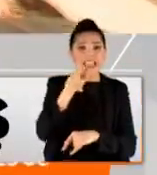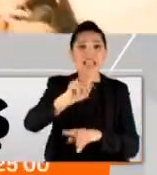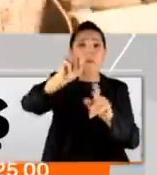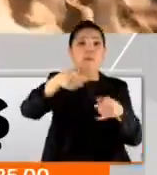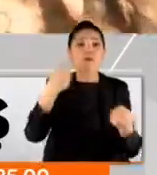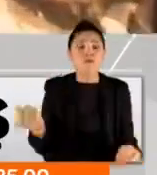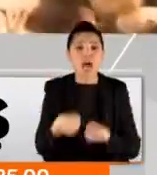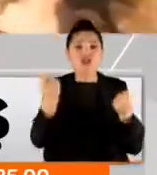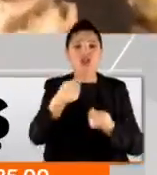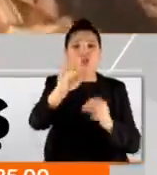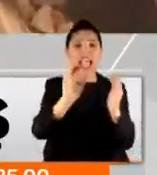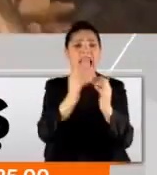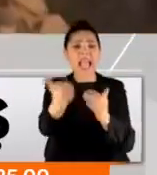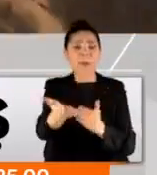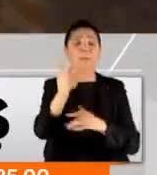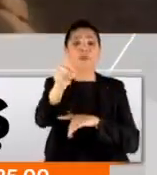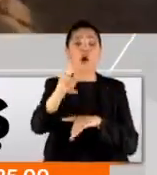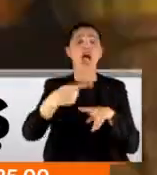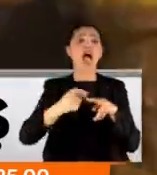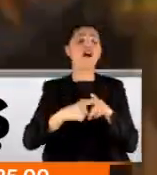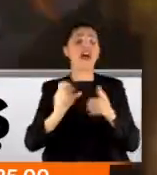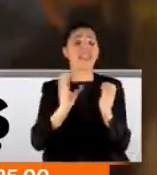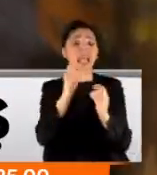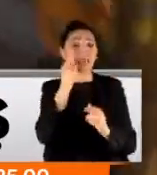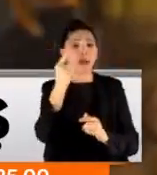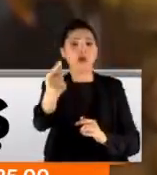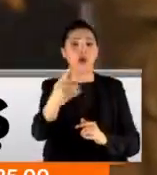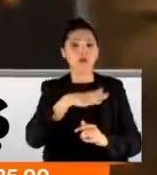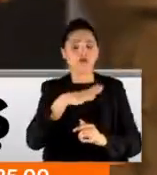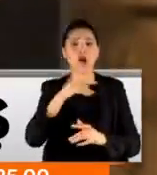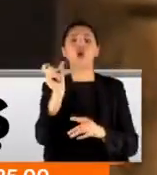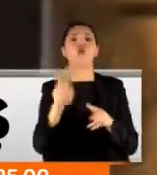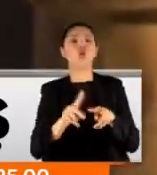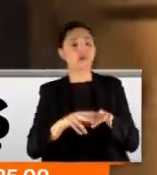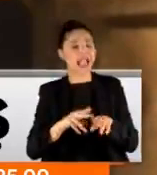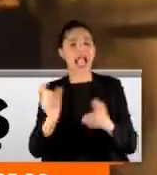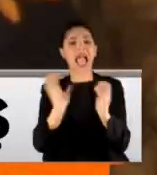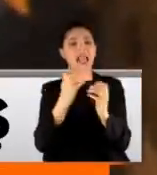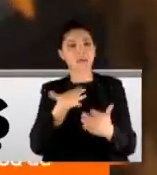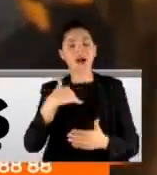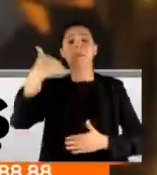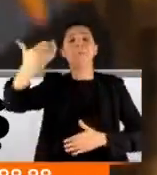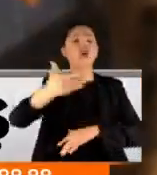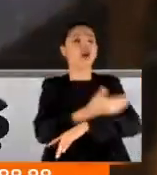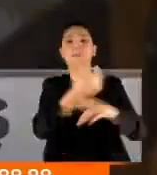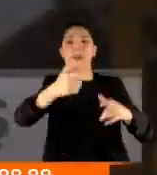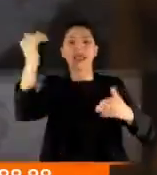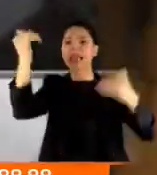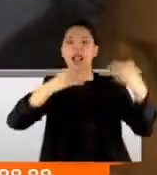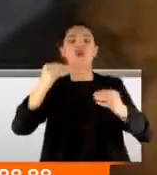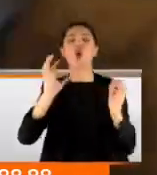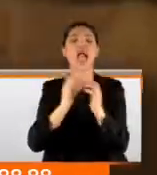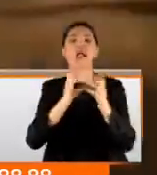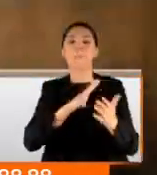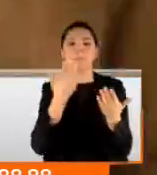ulaşmaya çalışıyor buradaki ekipler. AFAD ekiplerini görüyorsunuz, UMKE ekipleri ve diğer illerden, ilçelerden gelen pek çok